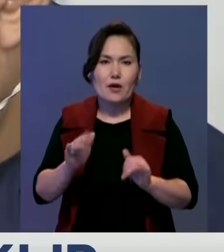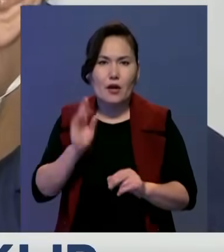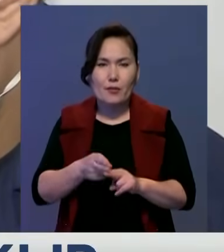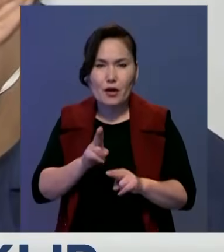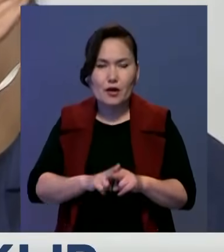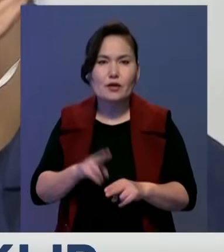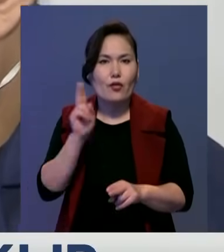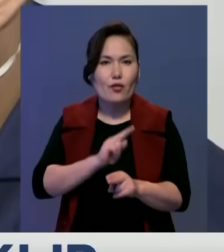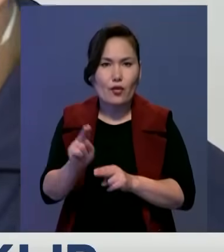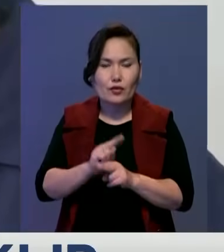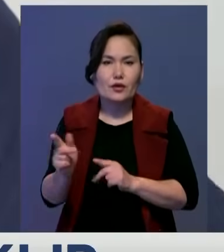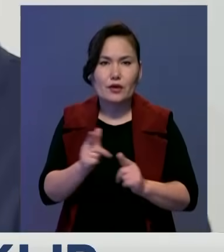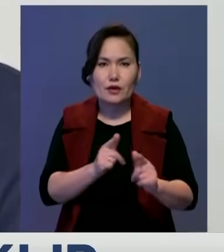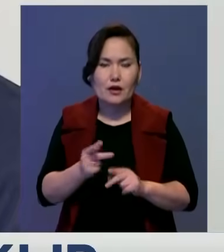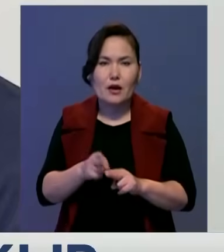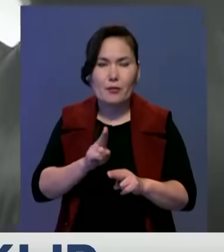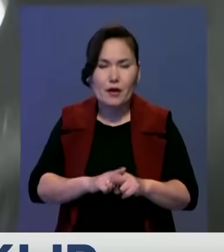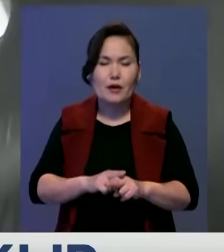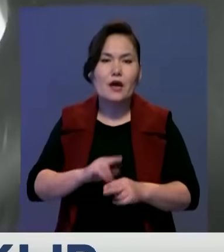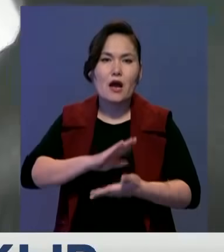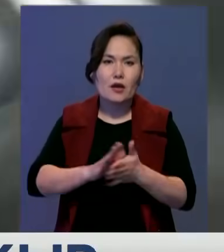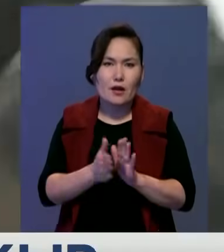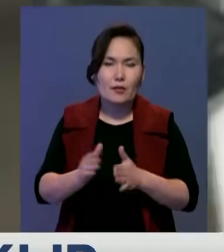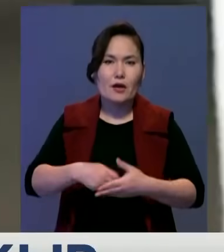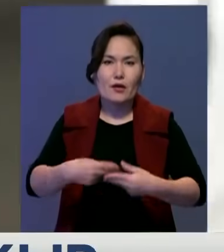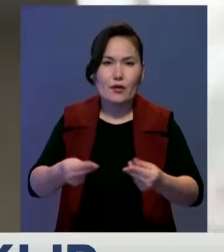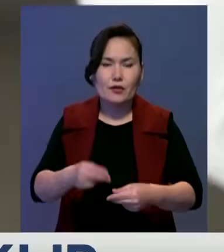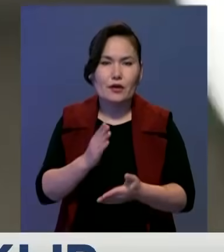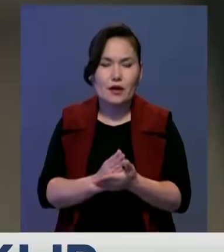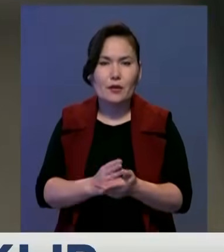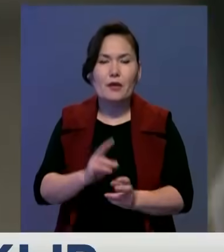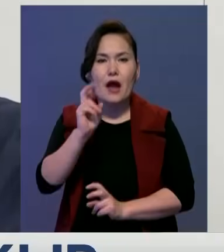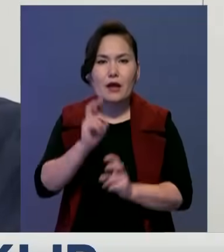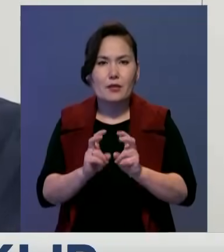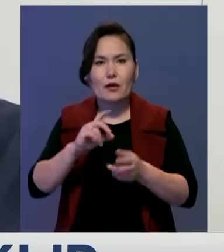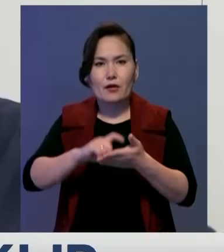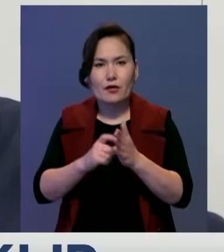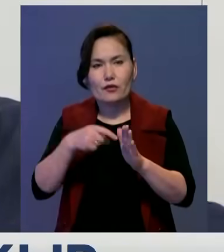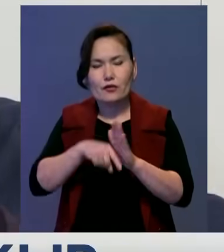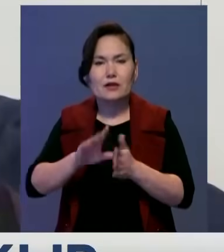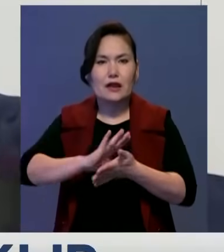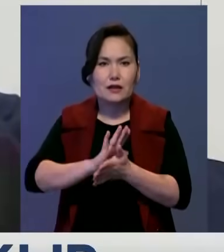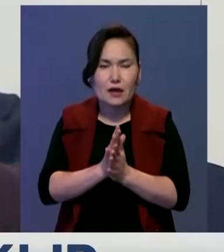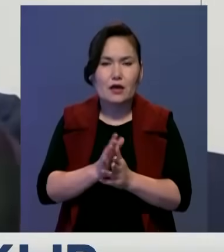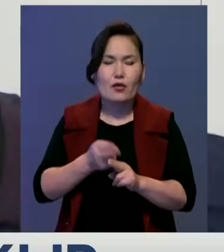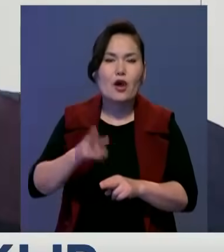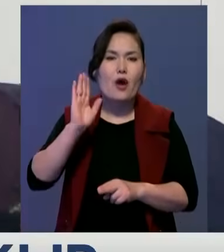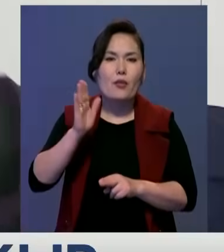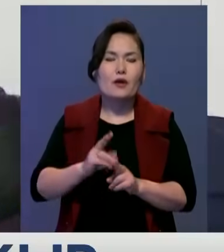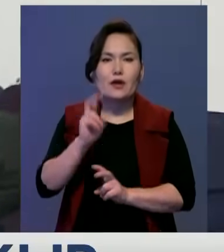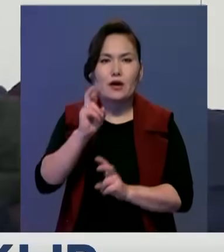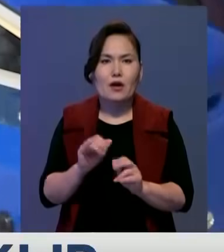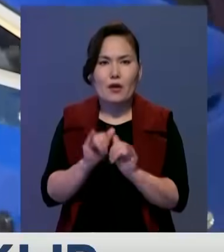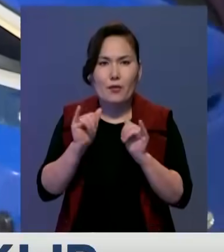өздері оқытып алмақ. Тіпті жауапты мамандармен келіссөз жүргізіп қойған. Тек ғимараттың тарлығы қолбайлау болып отыр. Ал басшылық болса, алдағы уақытта